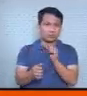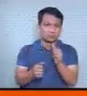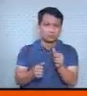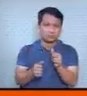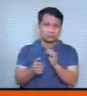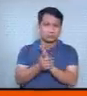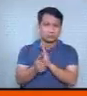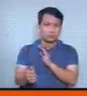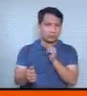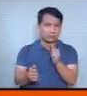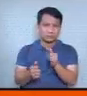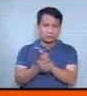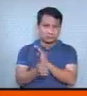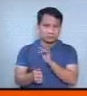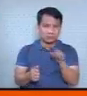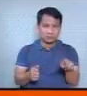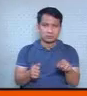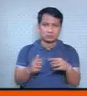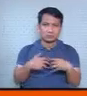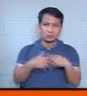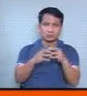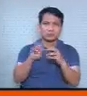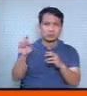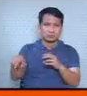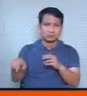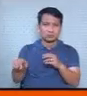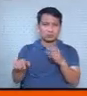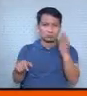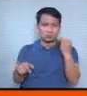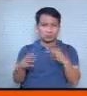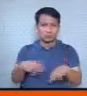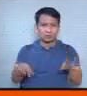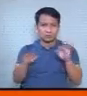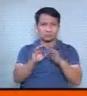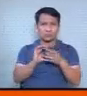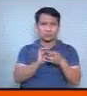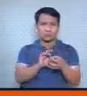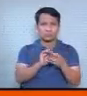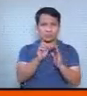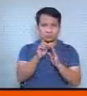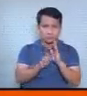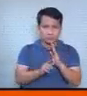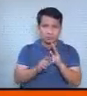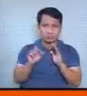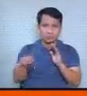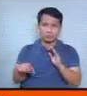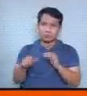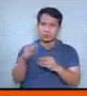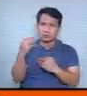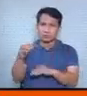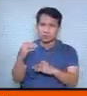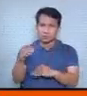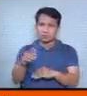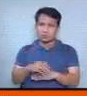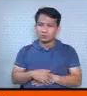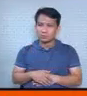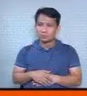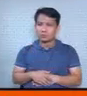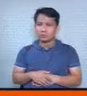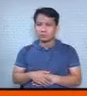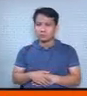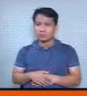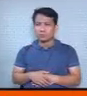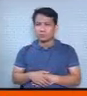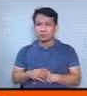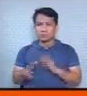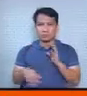o non-skilled na mga construction worker, meron tayong sinusunod na minimum wage, sir. Yes, sir. Tapos,